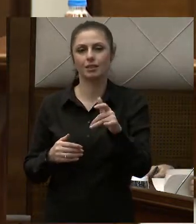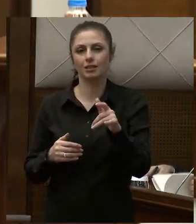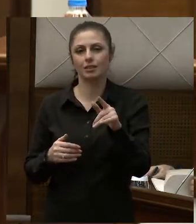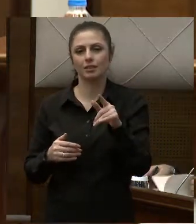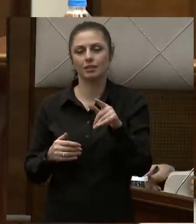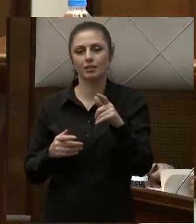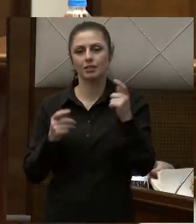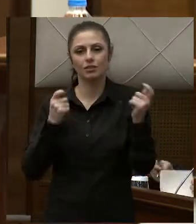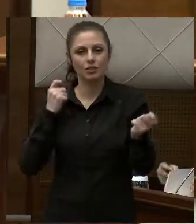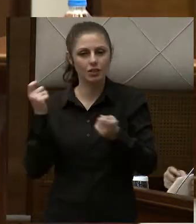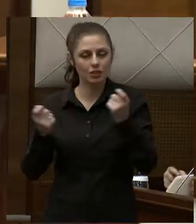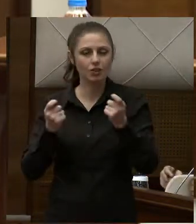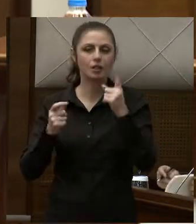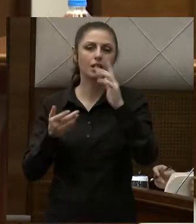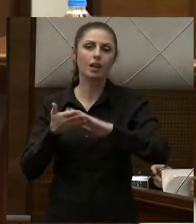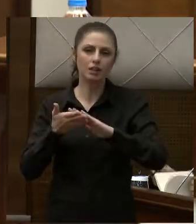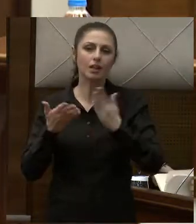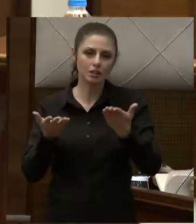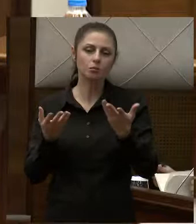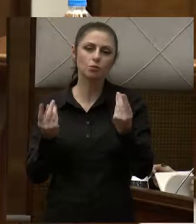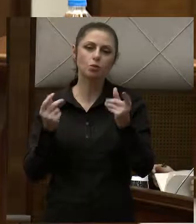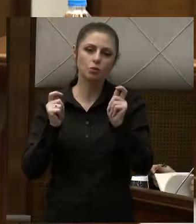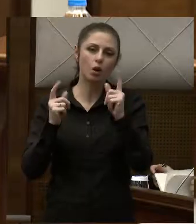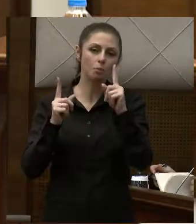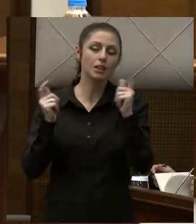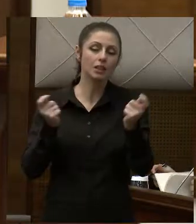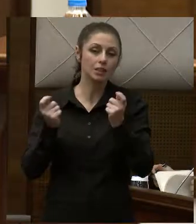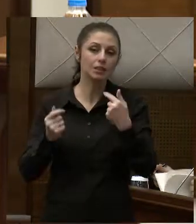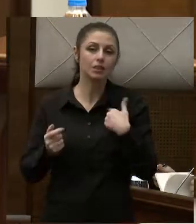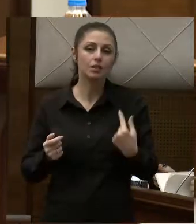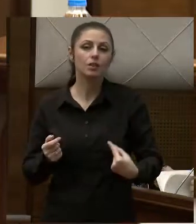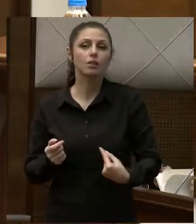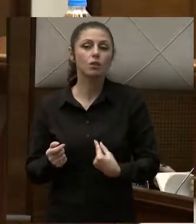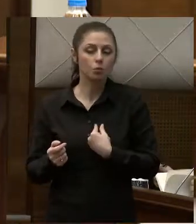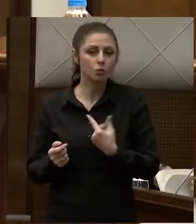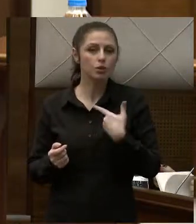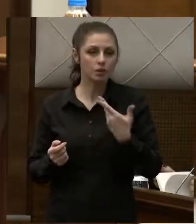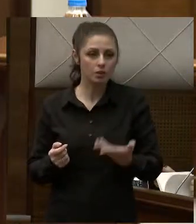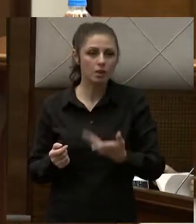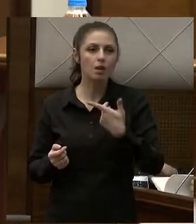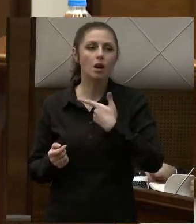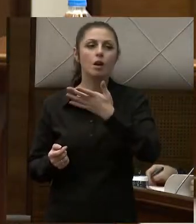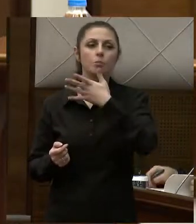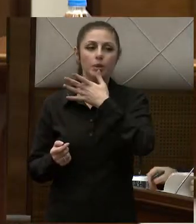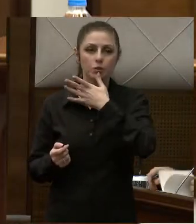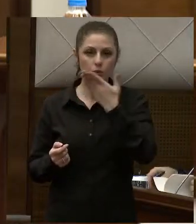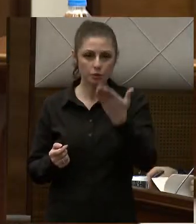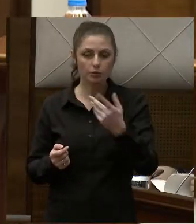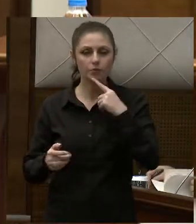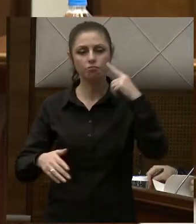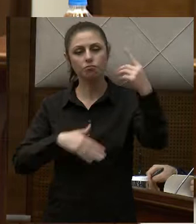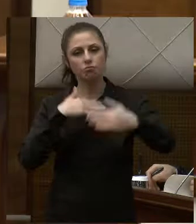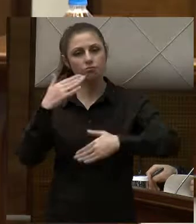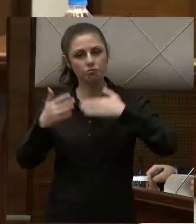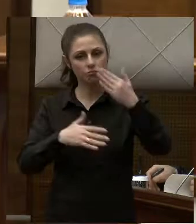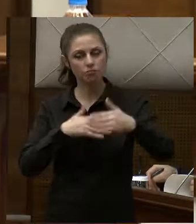çalışan arkadaşlarımızdır zor koşullarda. Umut ediyorum ve diliyoruz ki önümüzdeki dönem